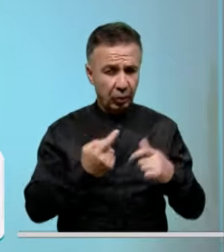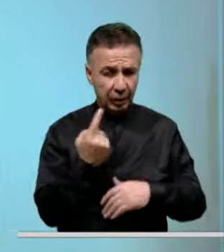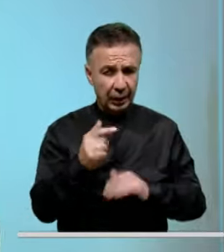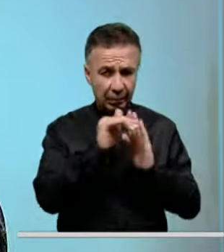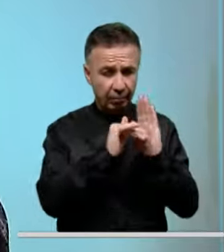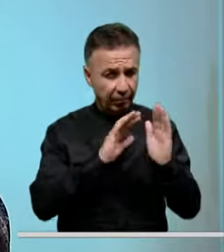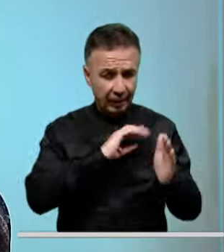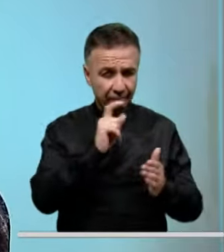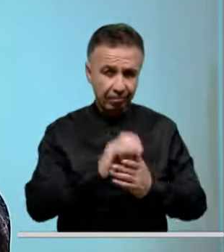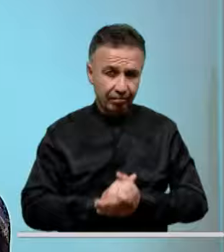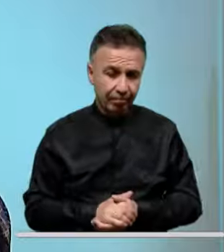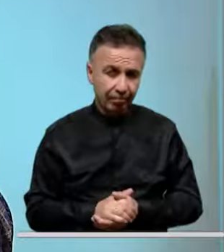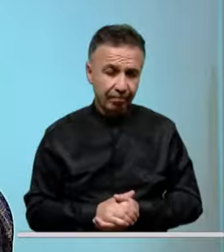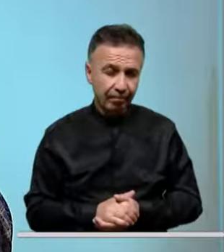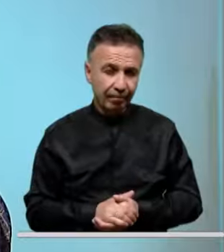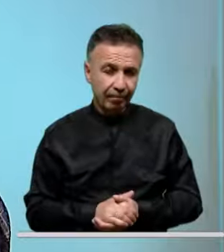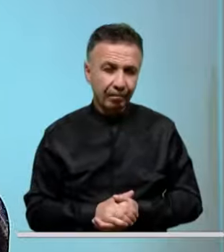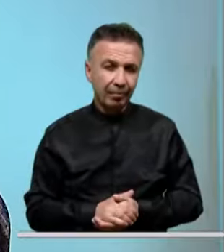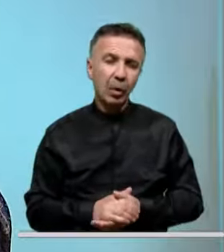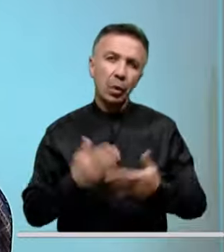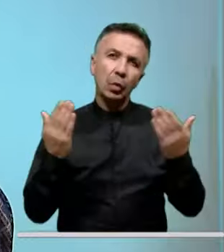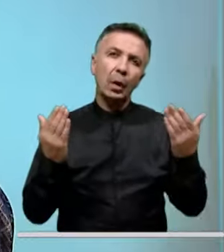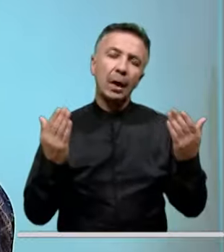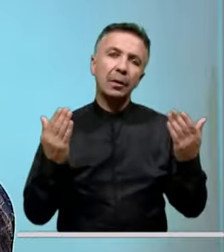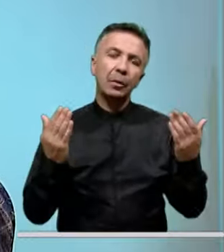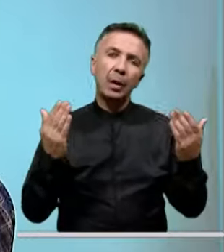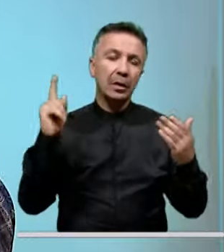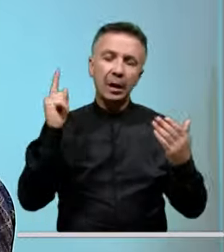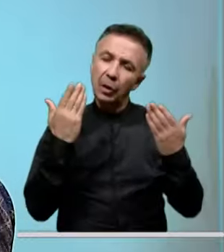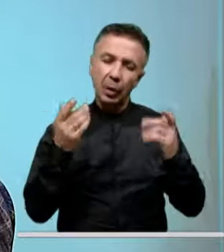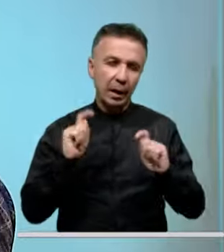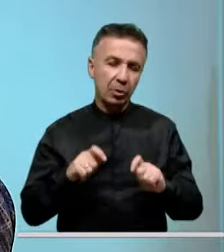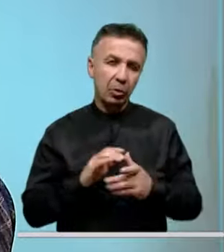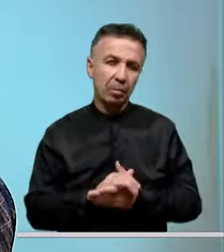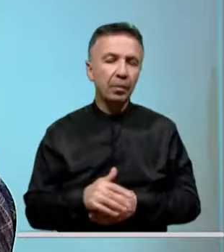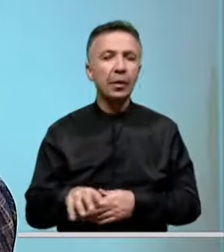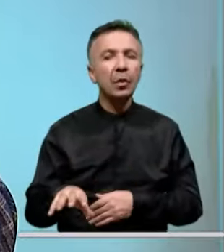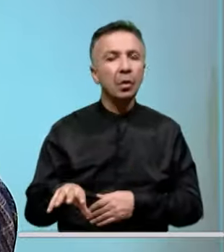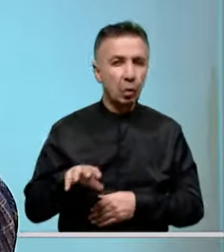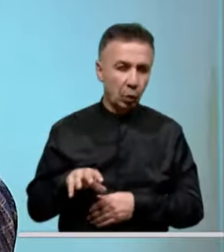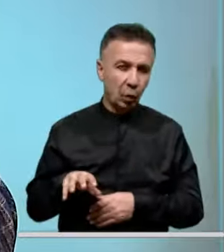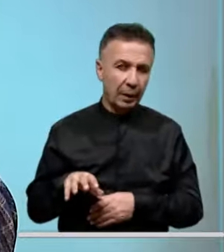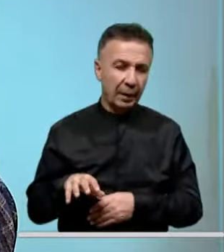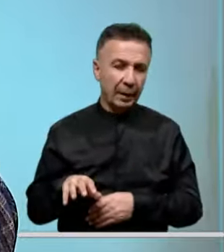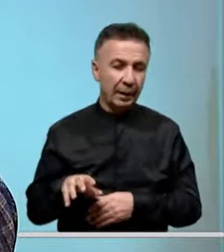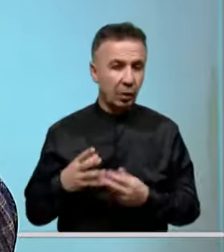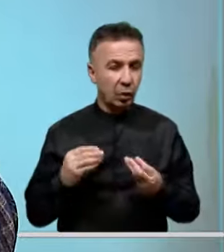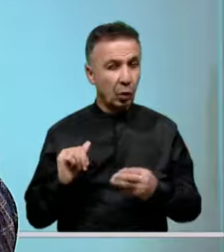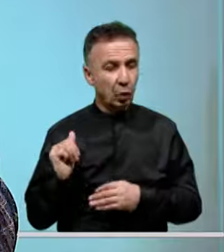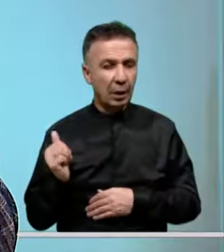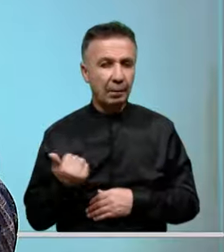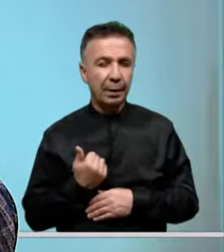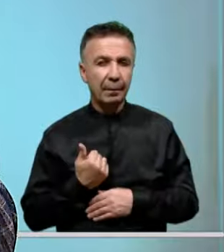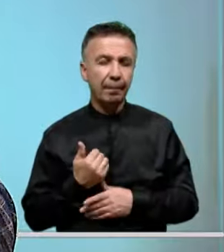ilgili olarak Allah işte dua edin diyor. Ben de dua ediyorum. Sünnet bu denli önemli